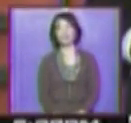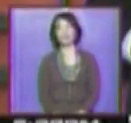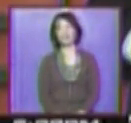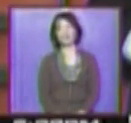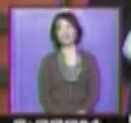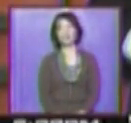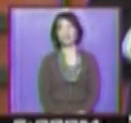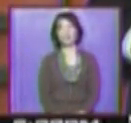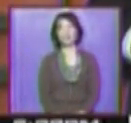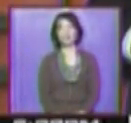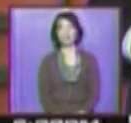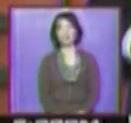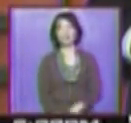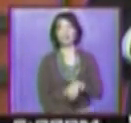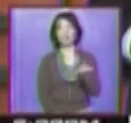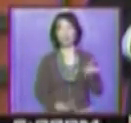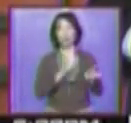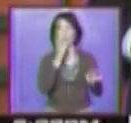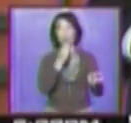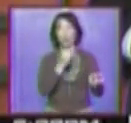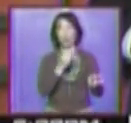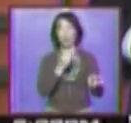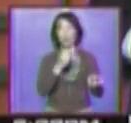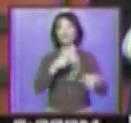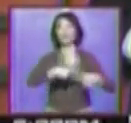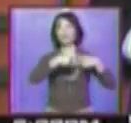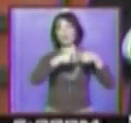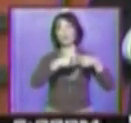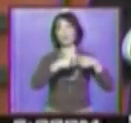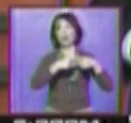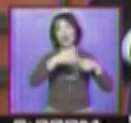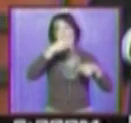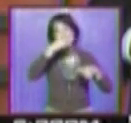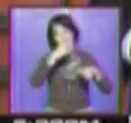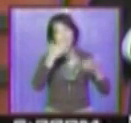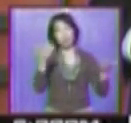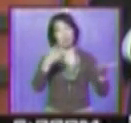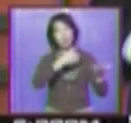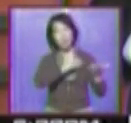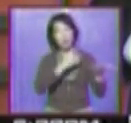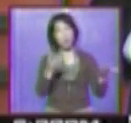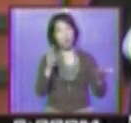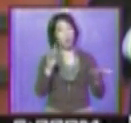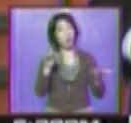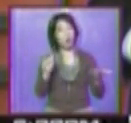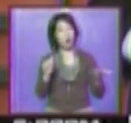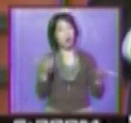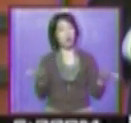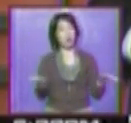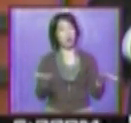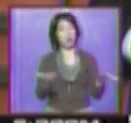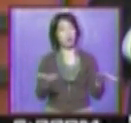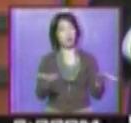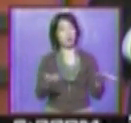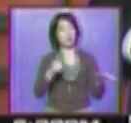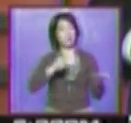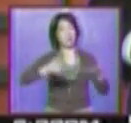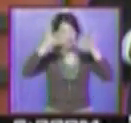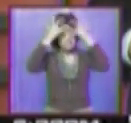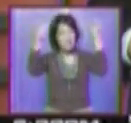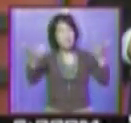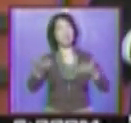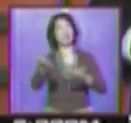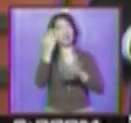Posible na ang masibak sa trabaho ang suspendidong traffic enforcer ng Kalamba na nag-amok laban sa isang bus driver noong isang